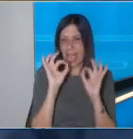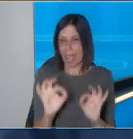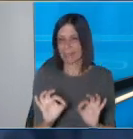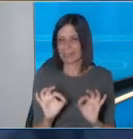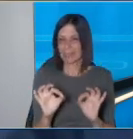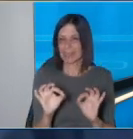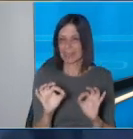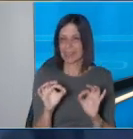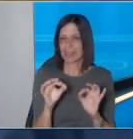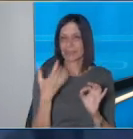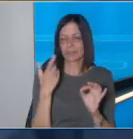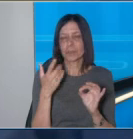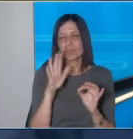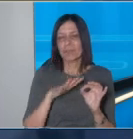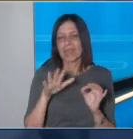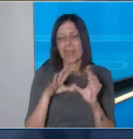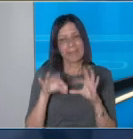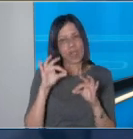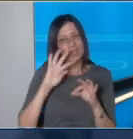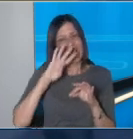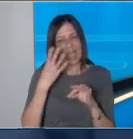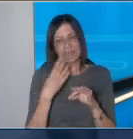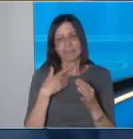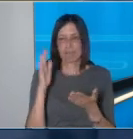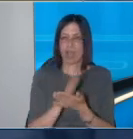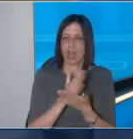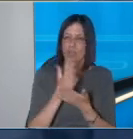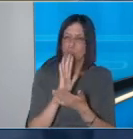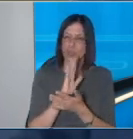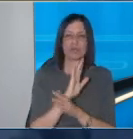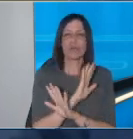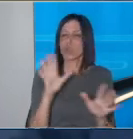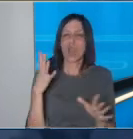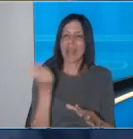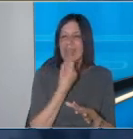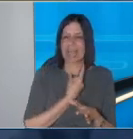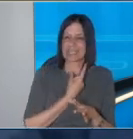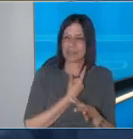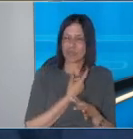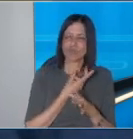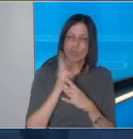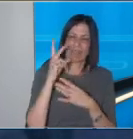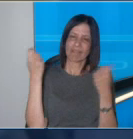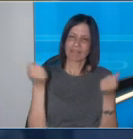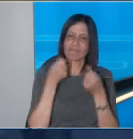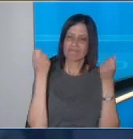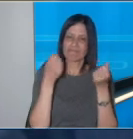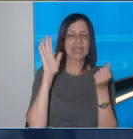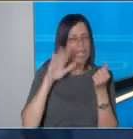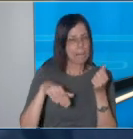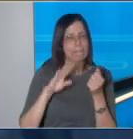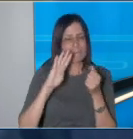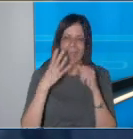שאנחנו... ממערכת הבחירות הרביעית גזרנו על עצמנו לא לקחת על עצמנו יותר קמפיינים, אז גם